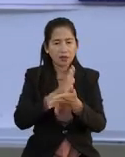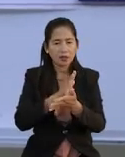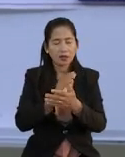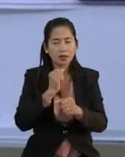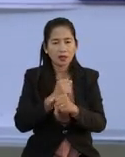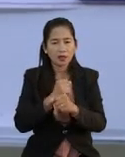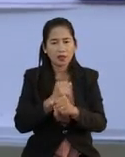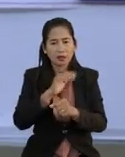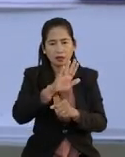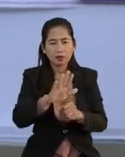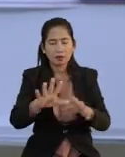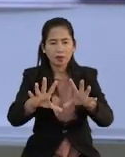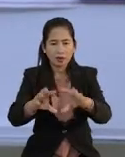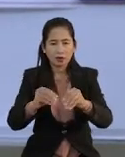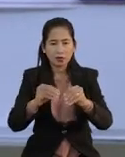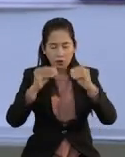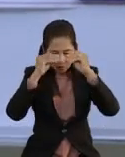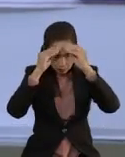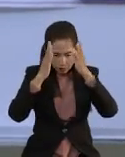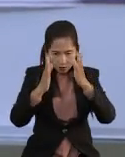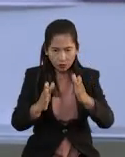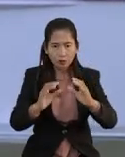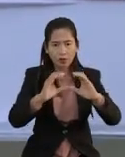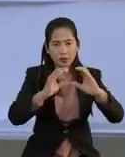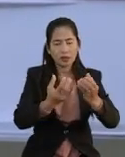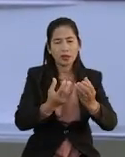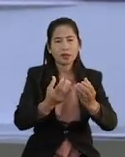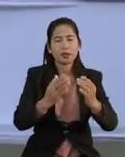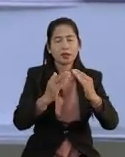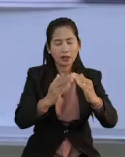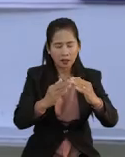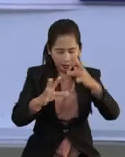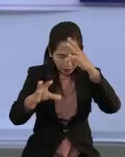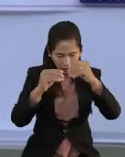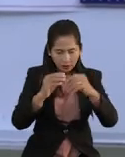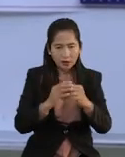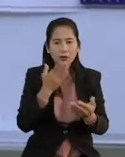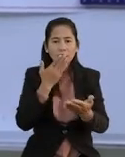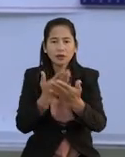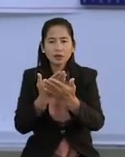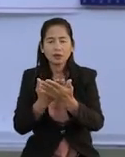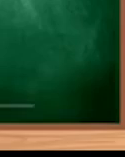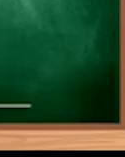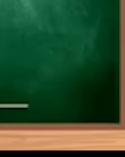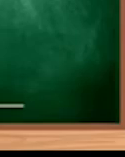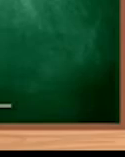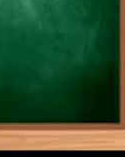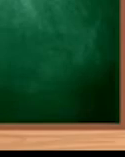cái cà để con bàn tập tu pi lục guru nhà guru ai ai sala cha xong học quần.